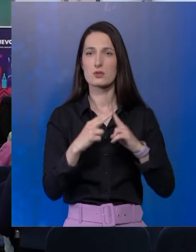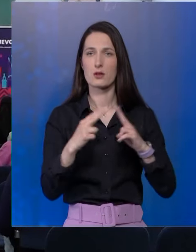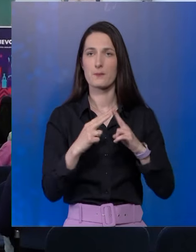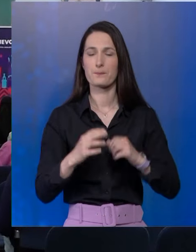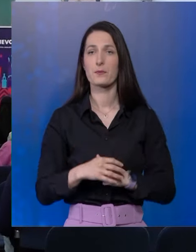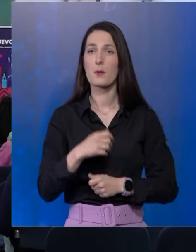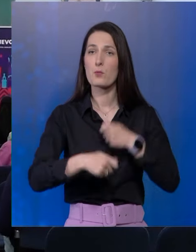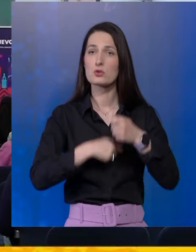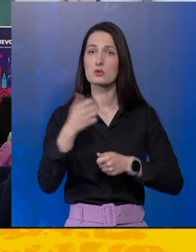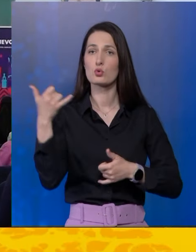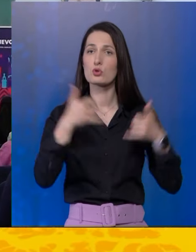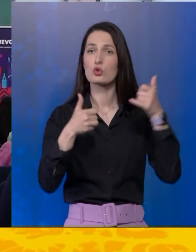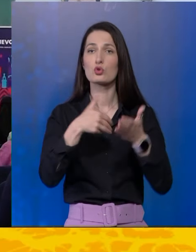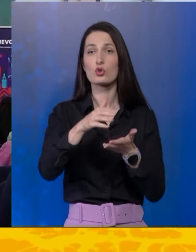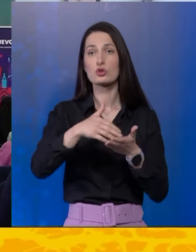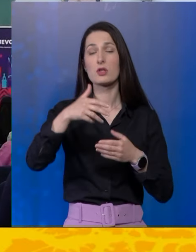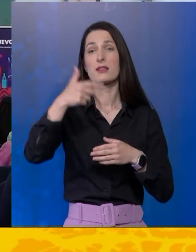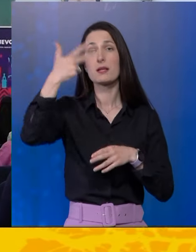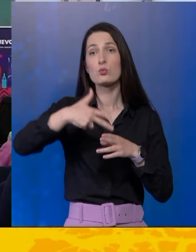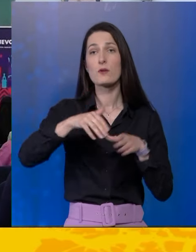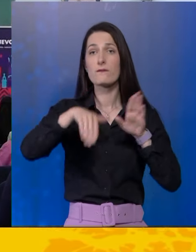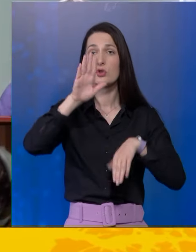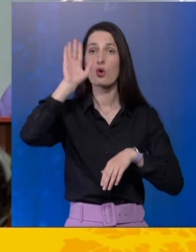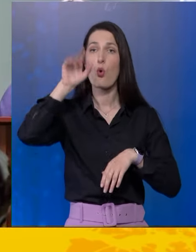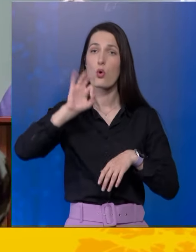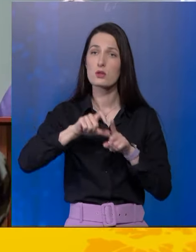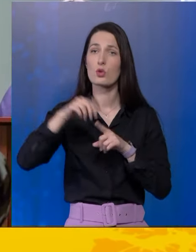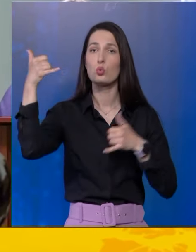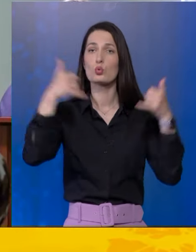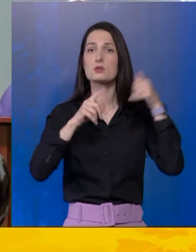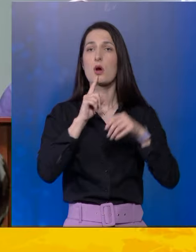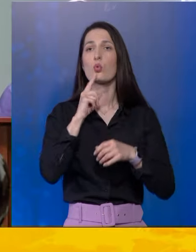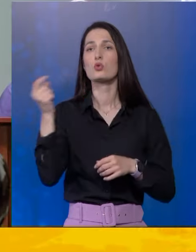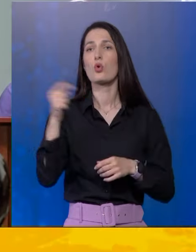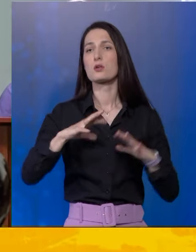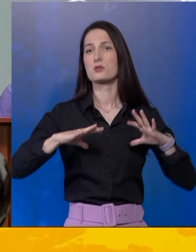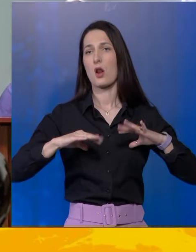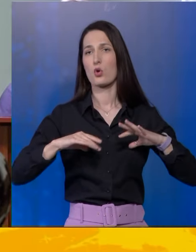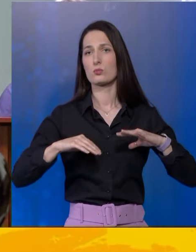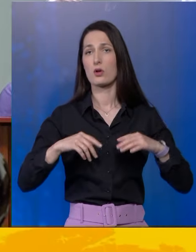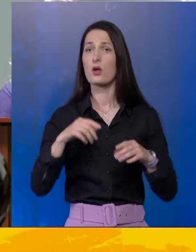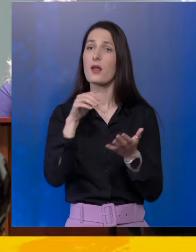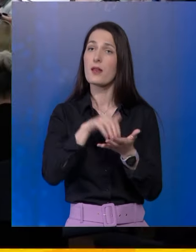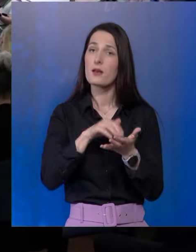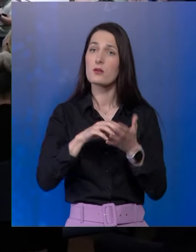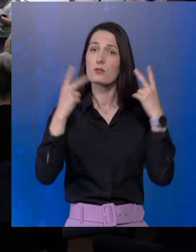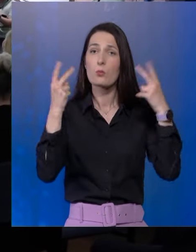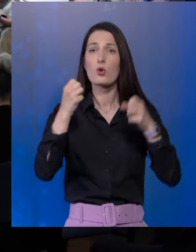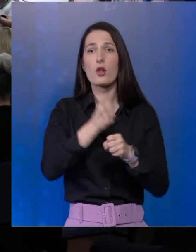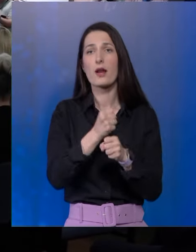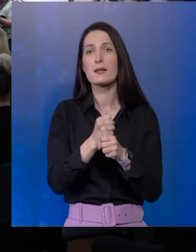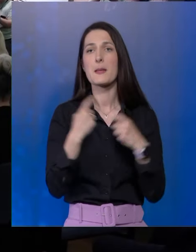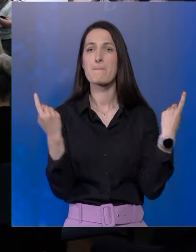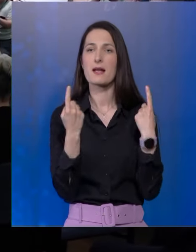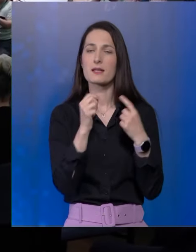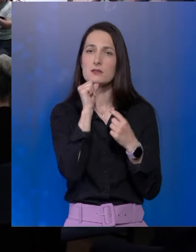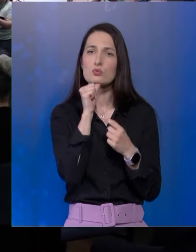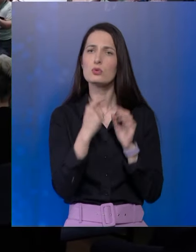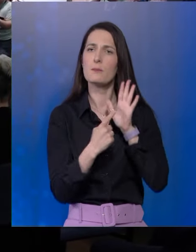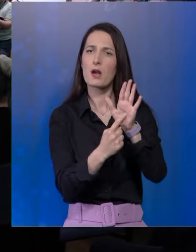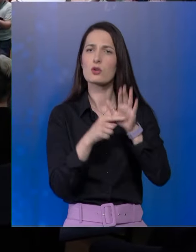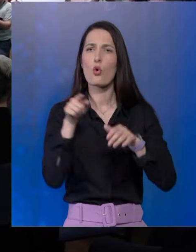susrete. Poslovni turisti troše 3 puta više od turista koji dolaze na odbor. Neophodno je raditi na marketingu i brendiranju onoga